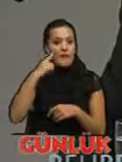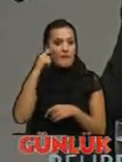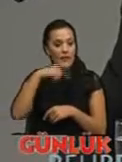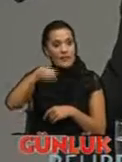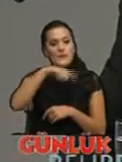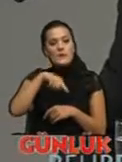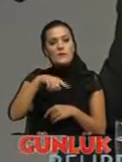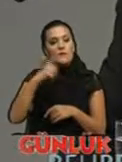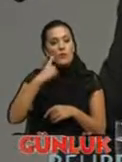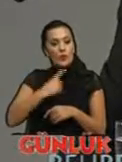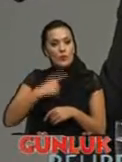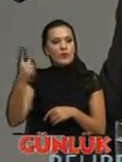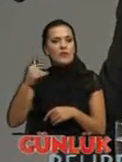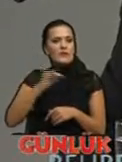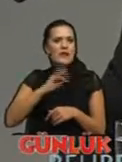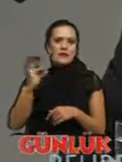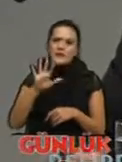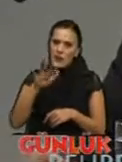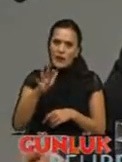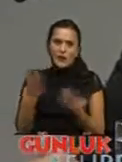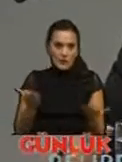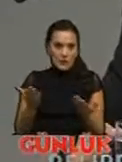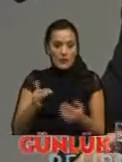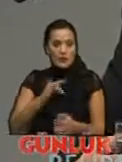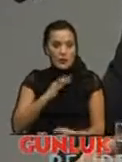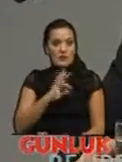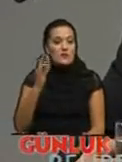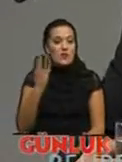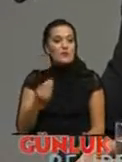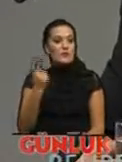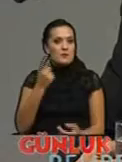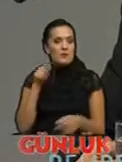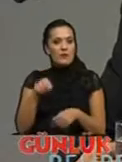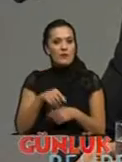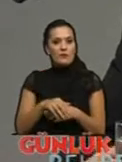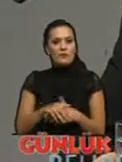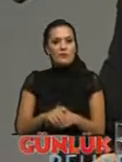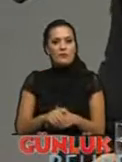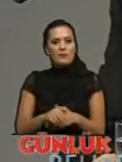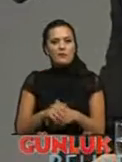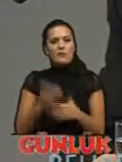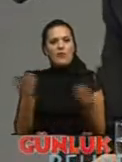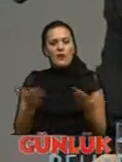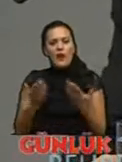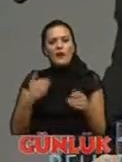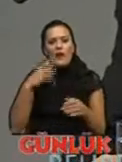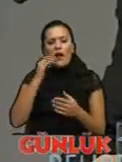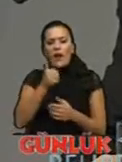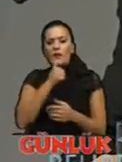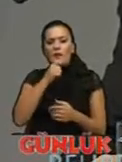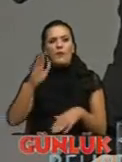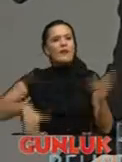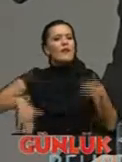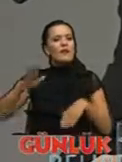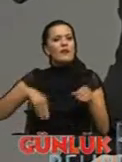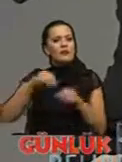de, hükümetimiz de rahatsız herhalde tabii. Rahatsız olunacak bir şey. Evet. Yani adam elini kolunu